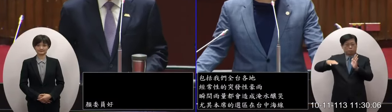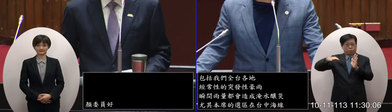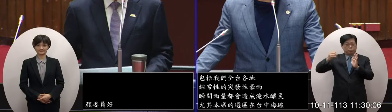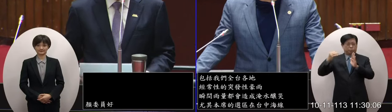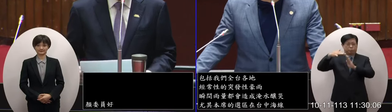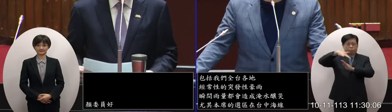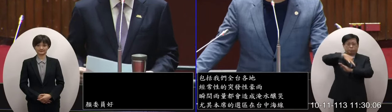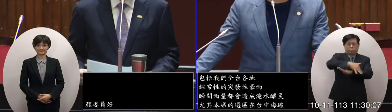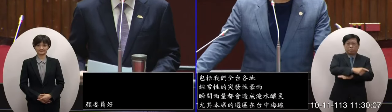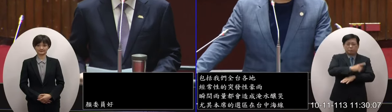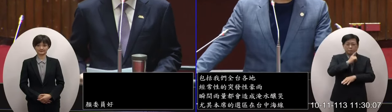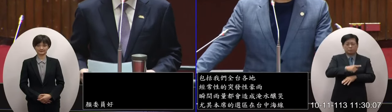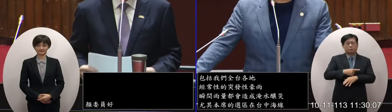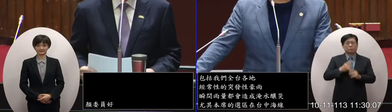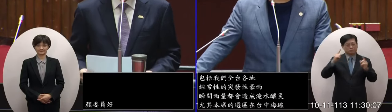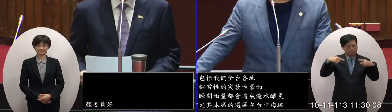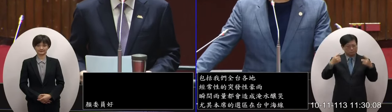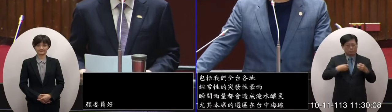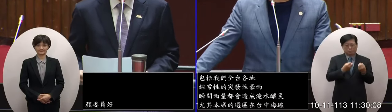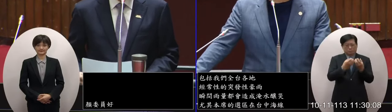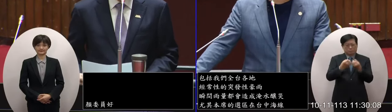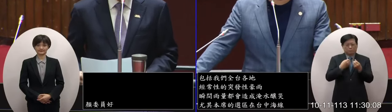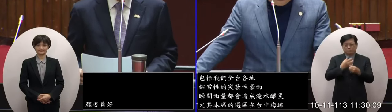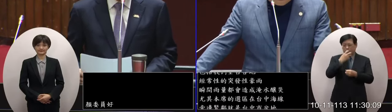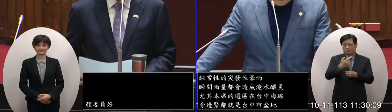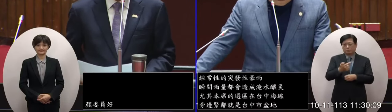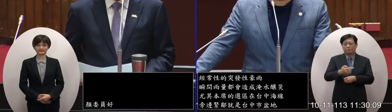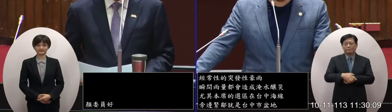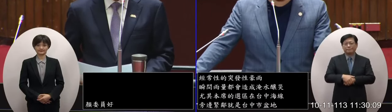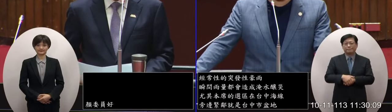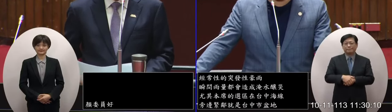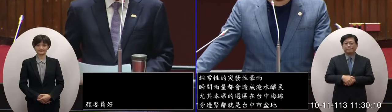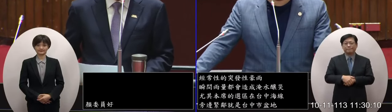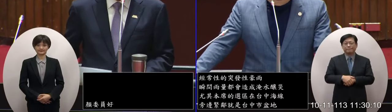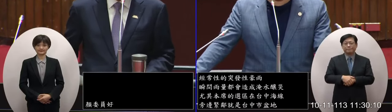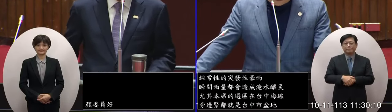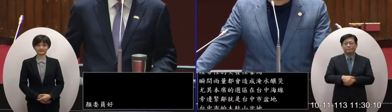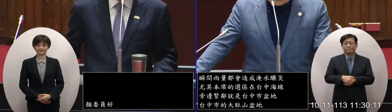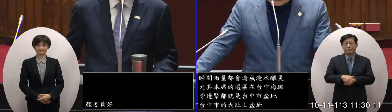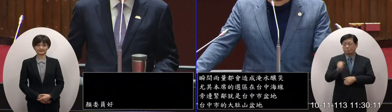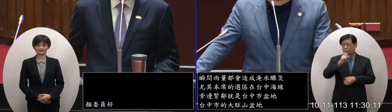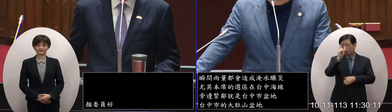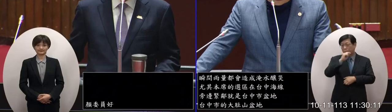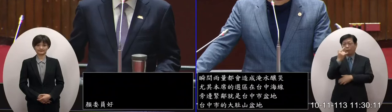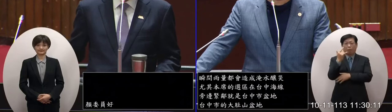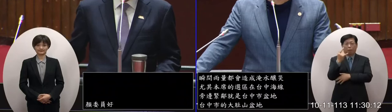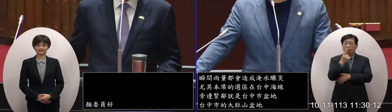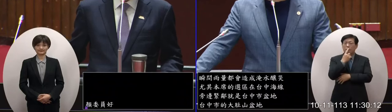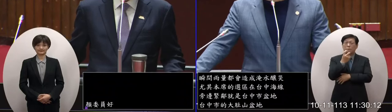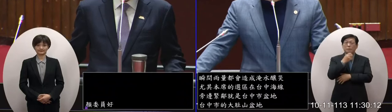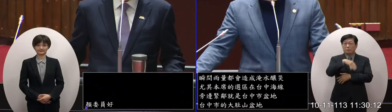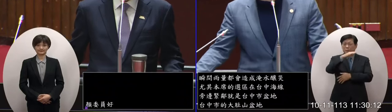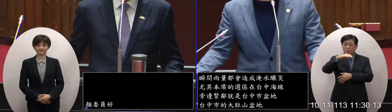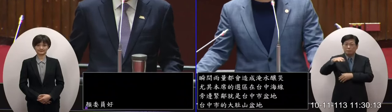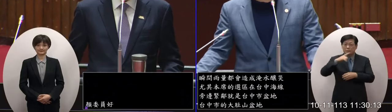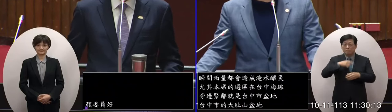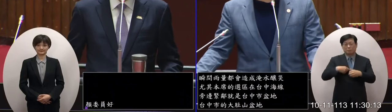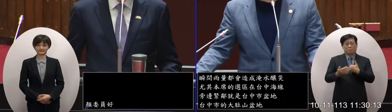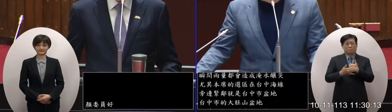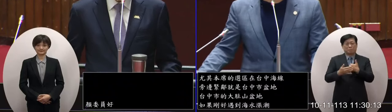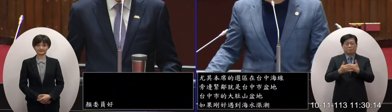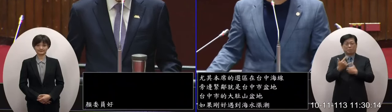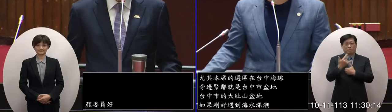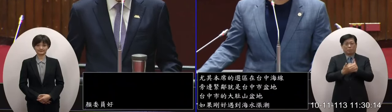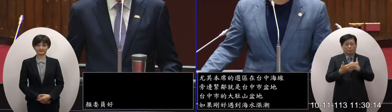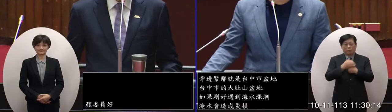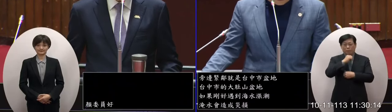水会造成的灾损，通常都是非常严重的。那不能每一次都期待中央山脉来守护台湾哦。今